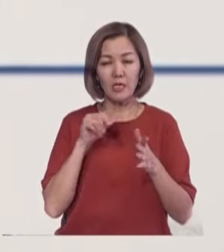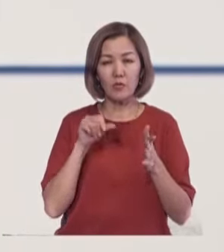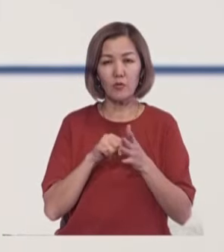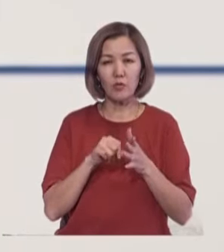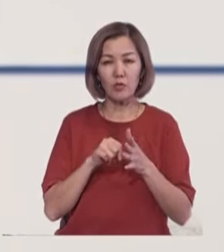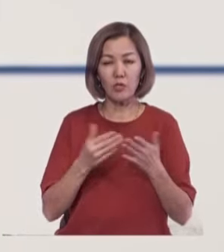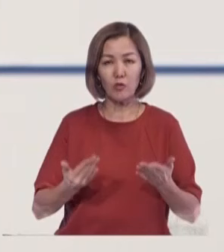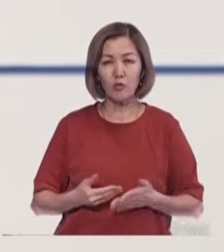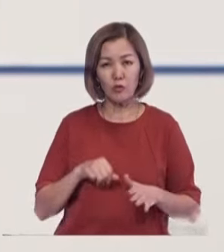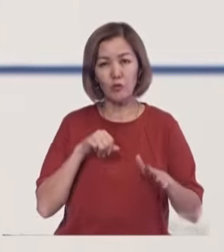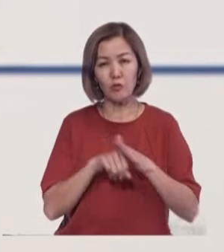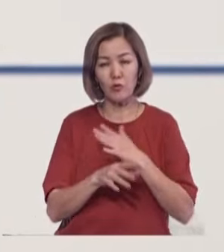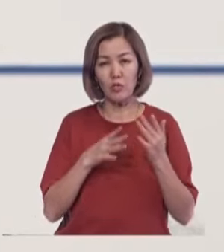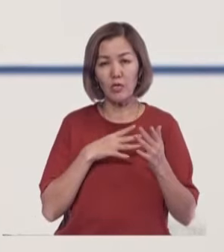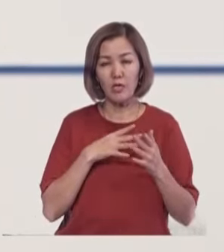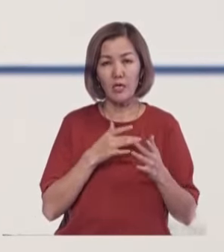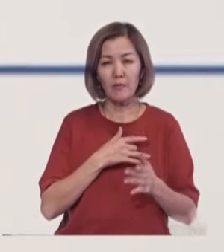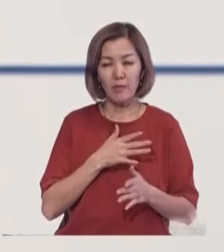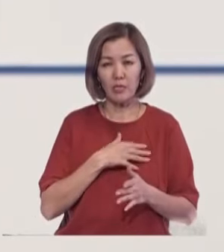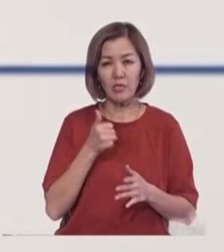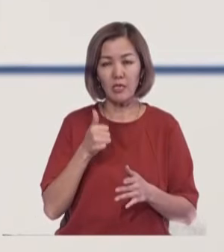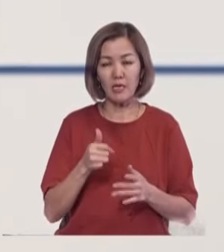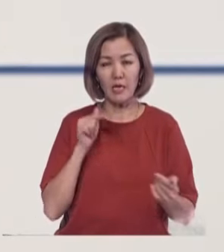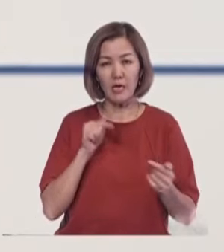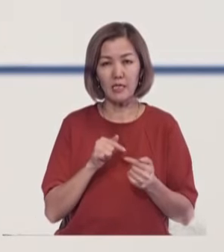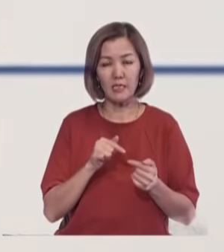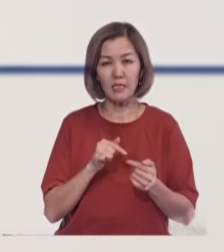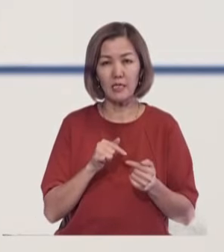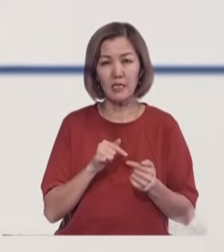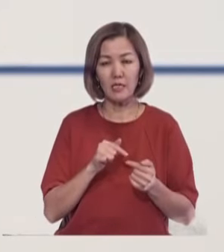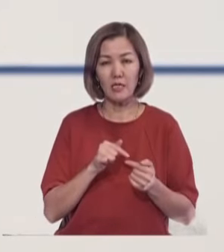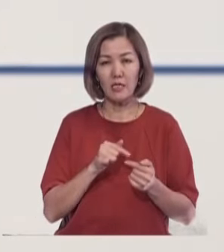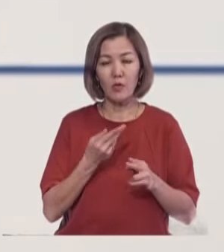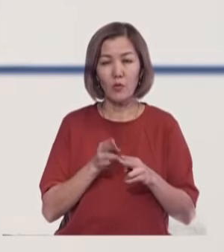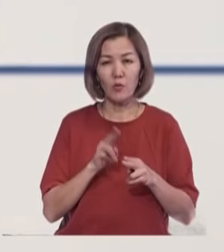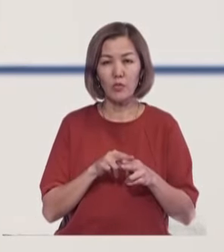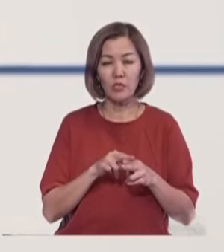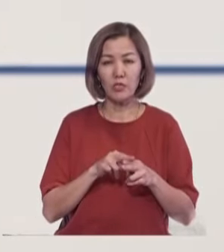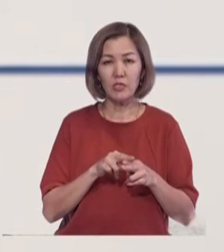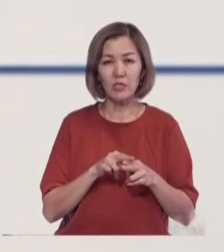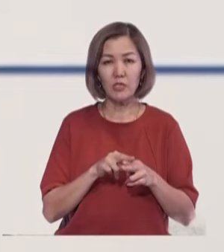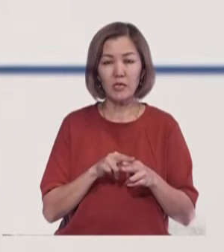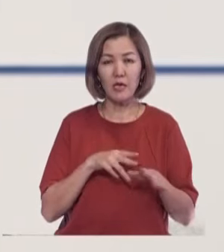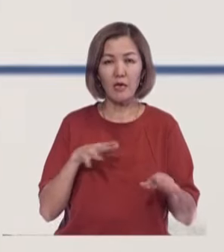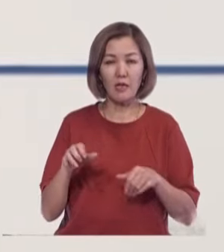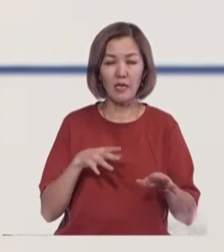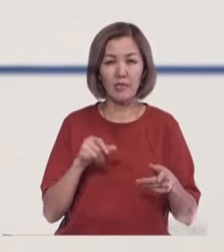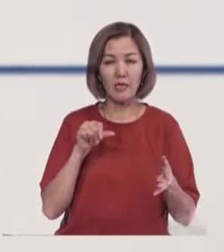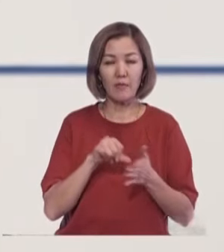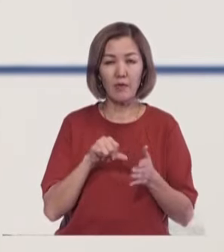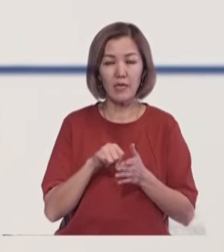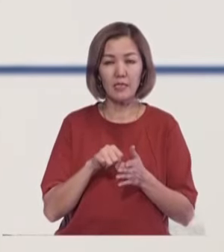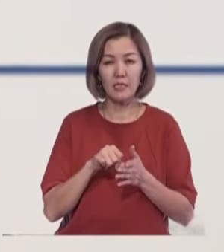тұрмыстық зорлық-зомбылық, меншікке қарсы қылмыстар, жеке тұлға қарсы қылмыс, оның ішінде алаяқтыққа байланысты